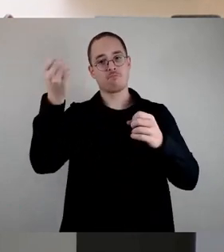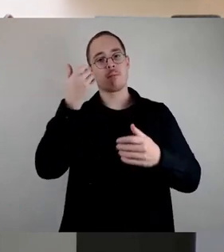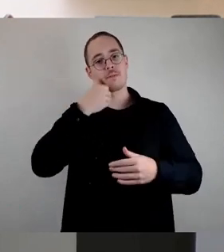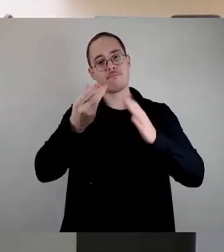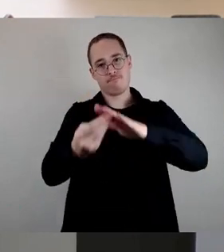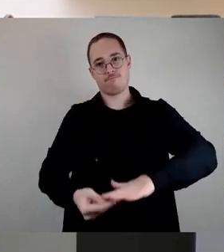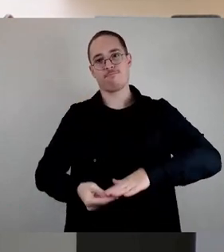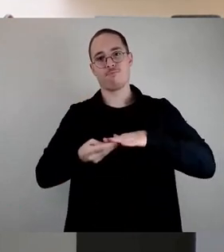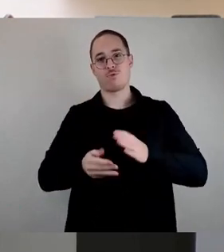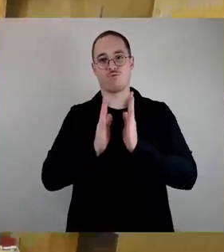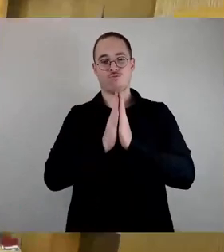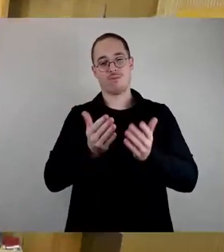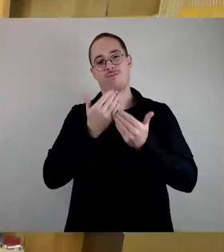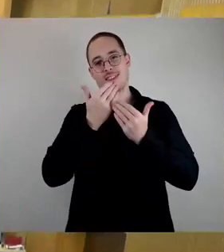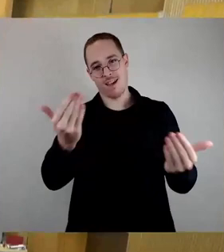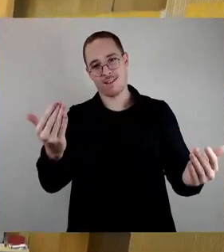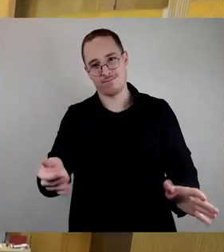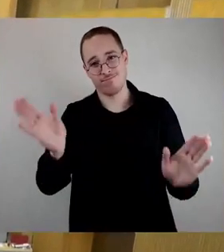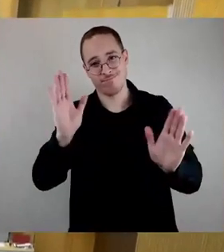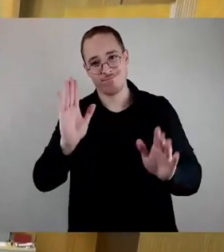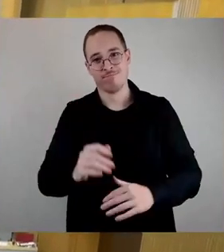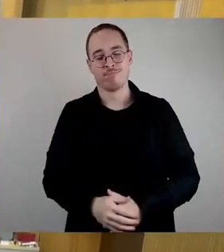Ersetzungsantrag. Vielen Dank.